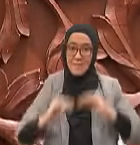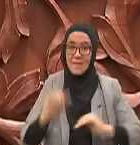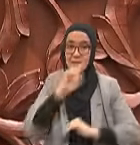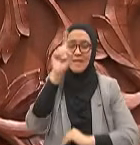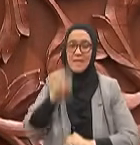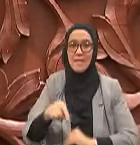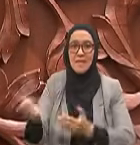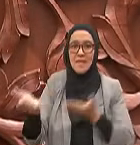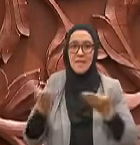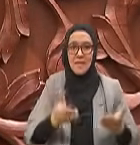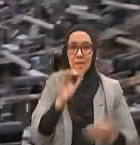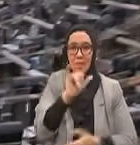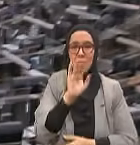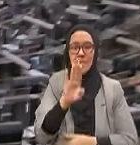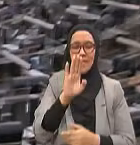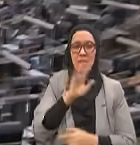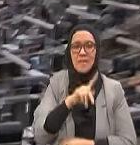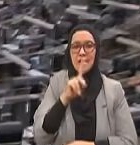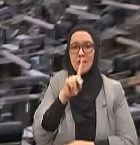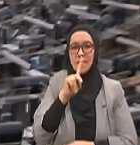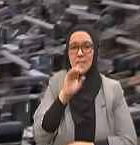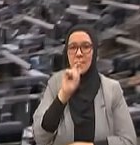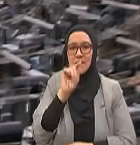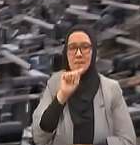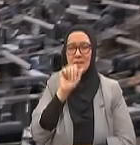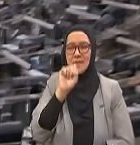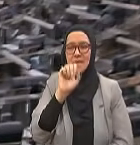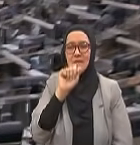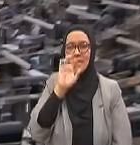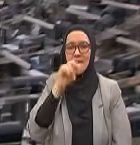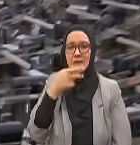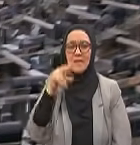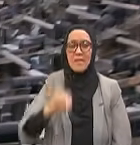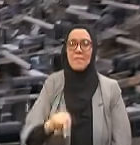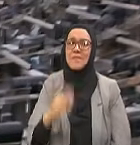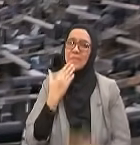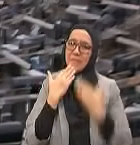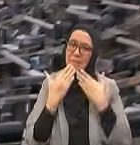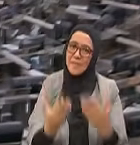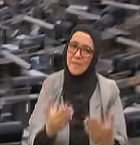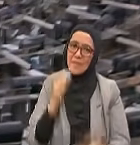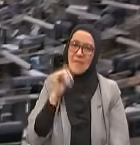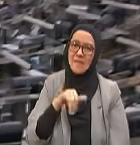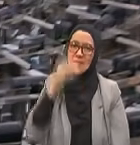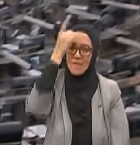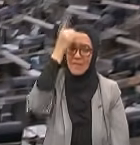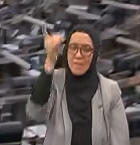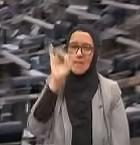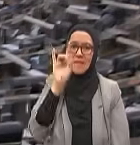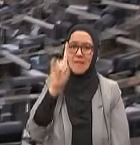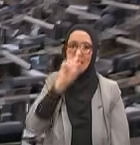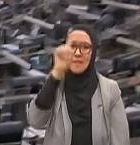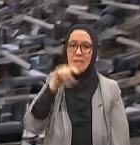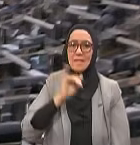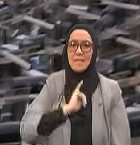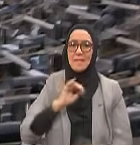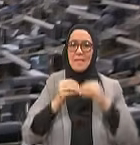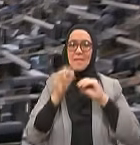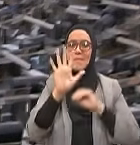samarahan Terima kasih Datu yang dipertua soalan Kota samarahan Nomor 5